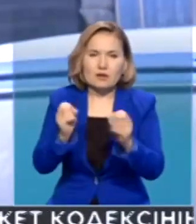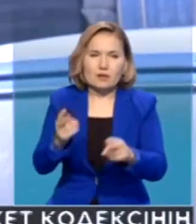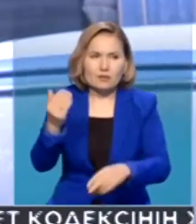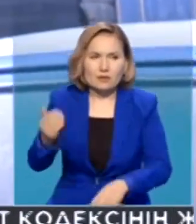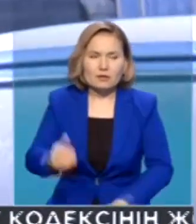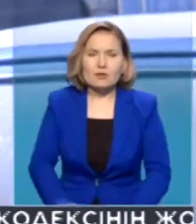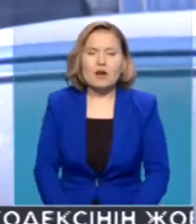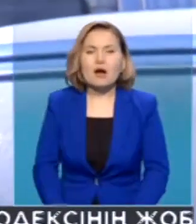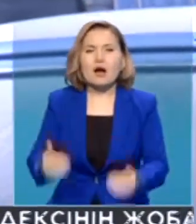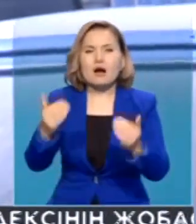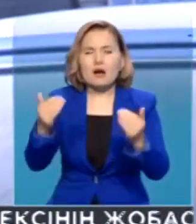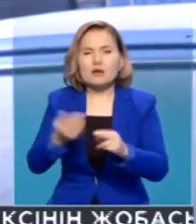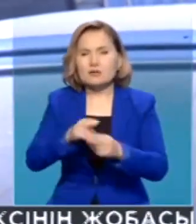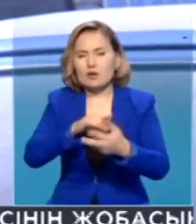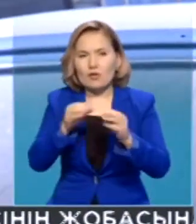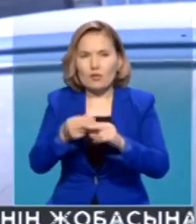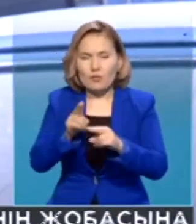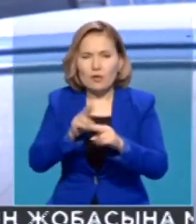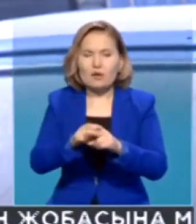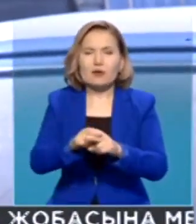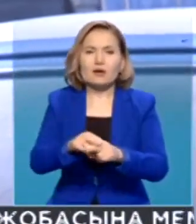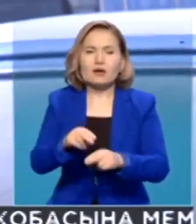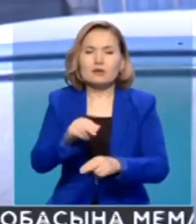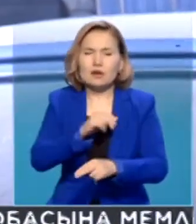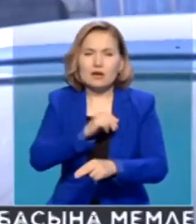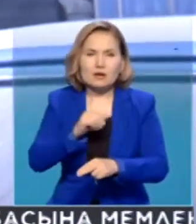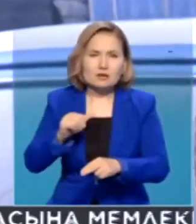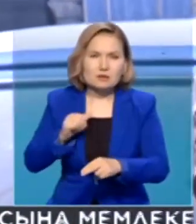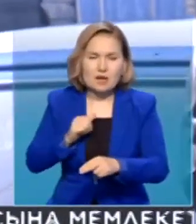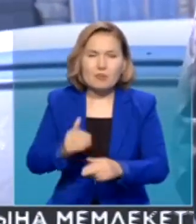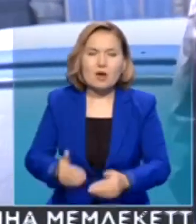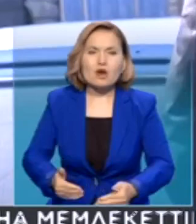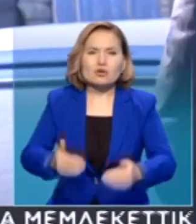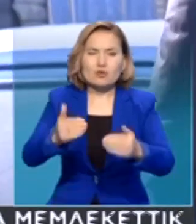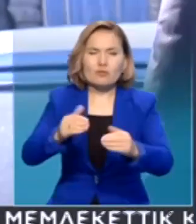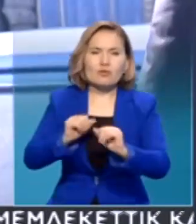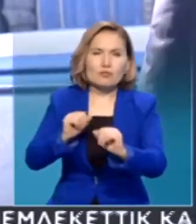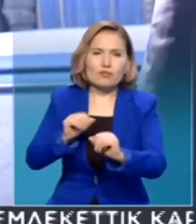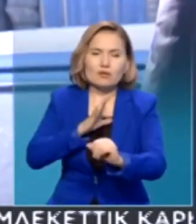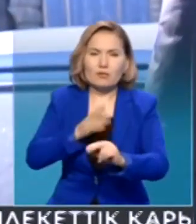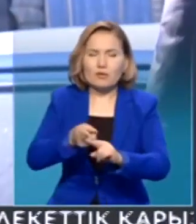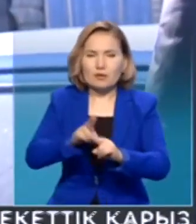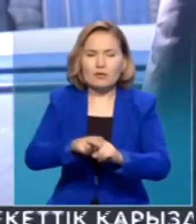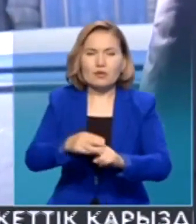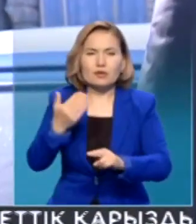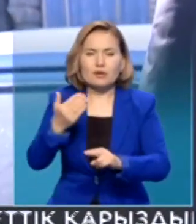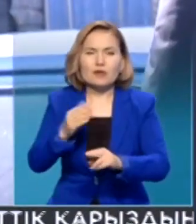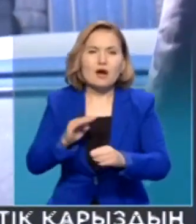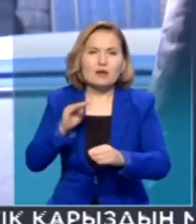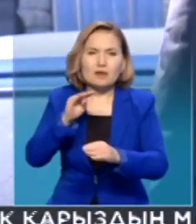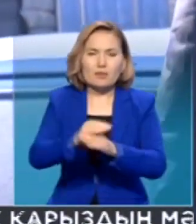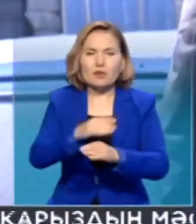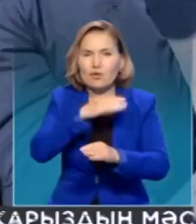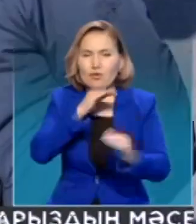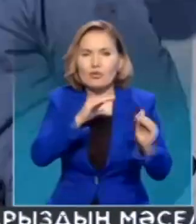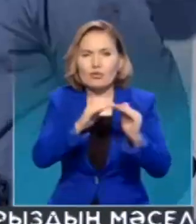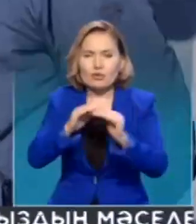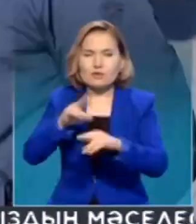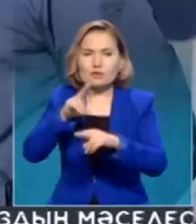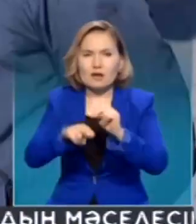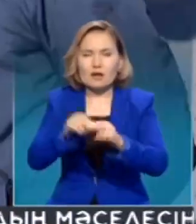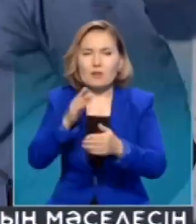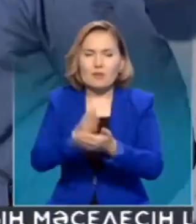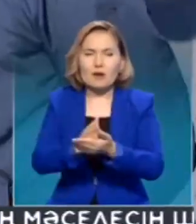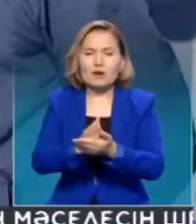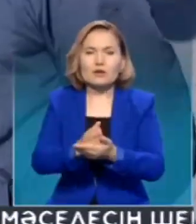қазіргі заборлар түгелі уже дополнительно салынған нәрселер. Ана көшеден бір күлтегінге шықсаңыз, онда дополнительный үй салынғандар бар. Ал